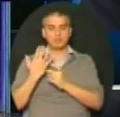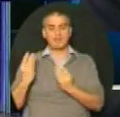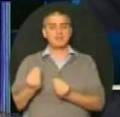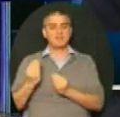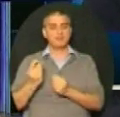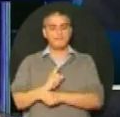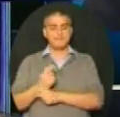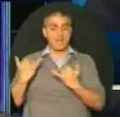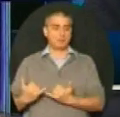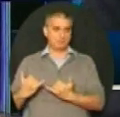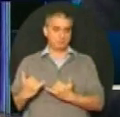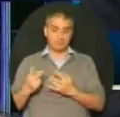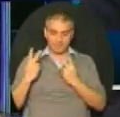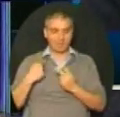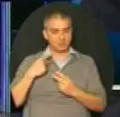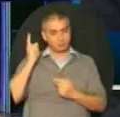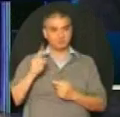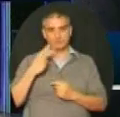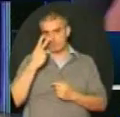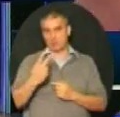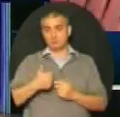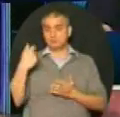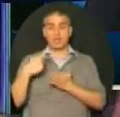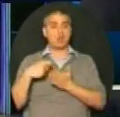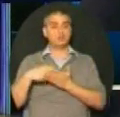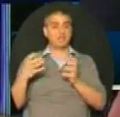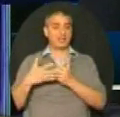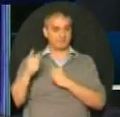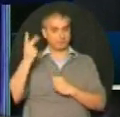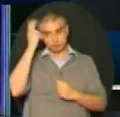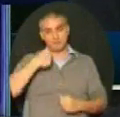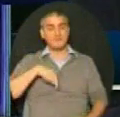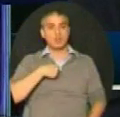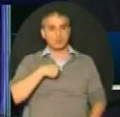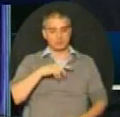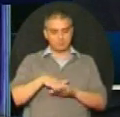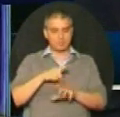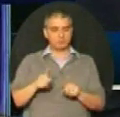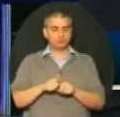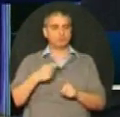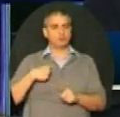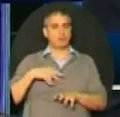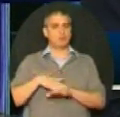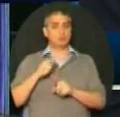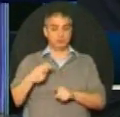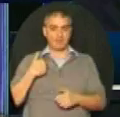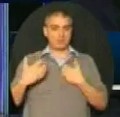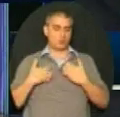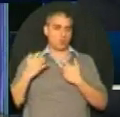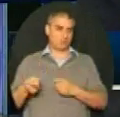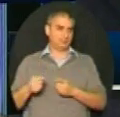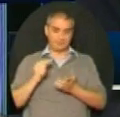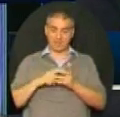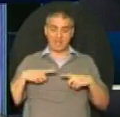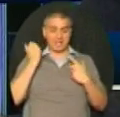דברים באופן מיידי. ובעיקר אנחנו צריכים לראות ששר האוצר החברתי שמבין אותנו, מרגיש את מה שאנחנו מרגישים, ואנחנו כועסים, כי